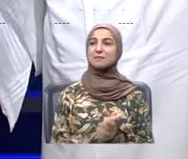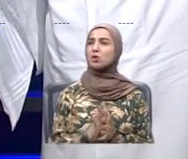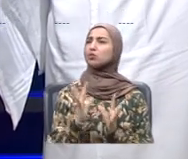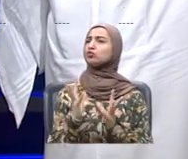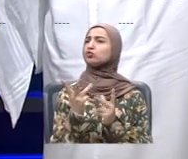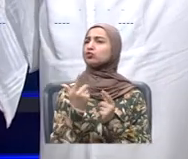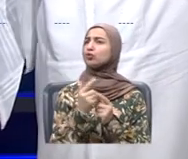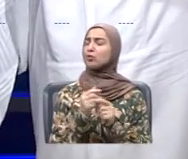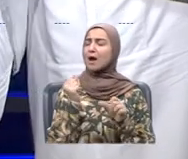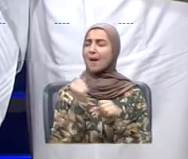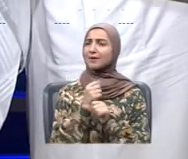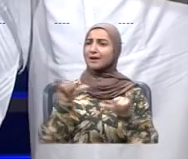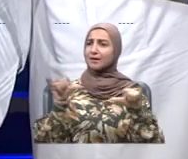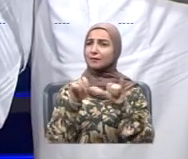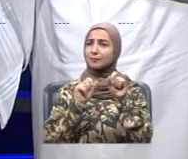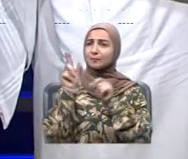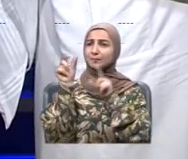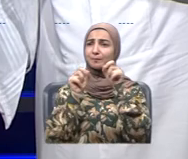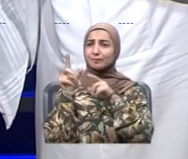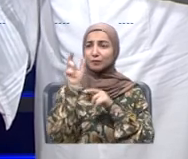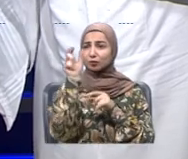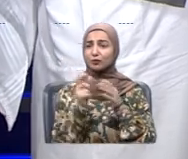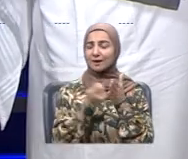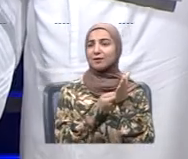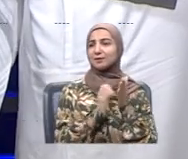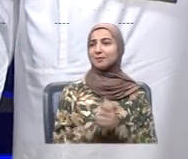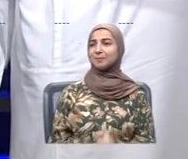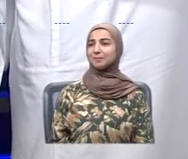الذي لعبته الإنترنت بحسب الكاتب؟